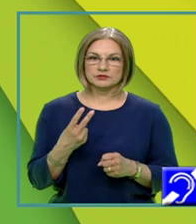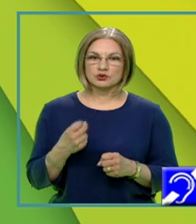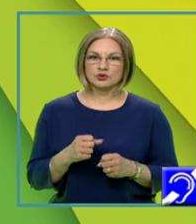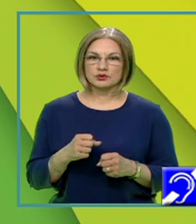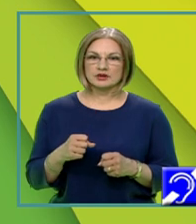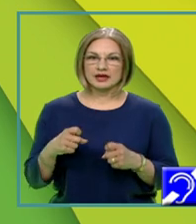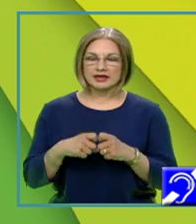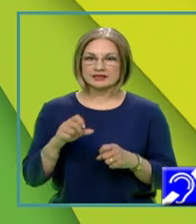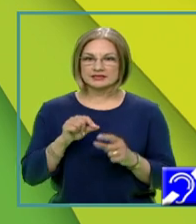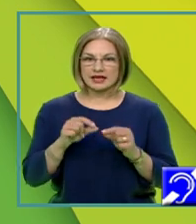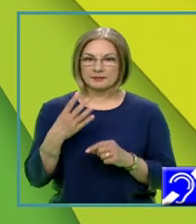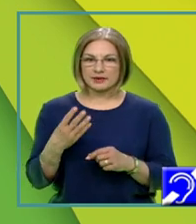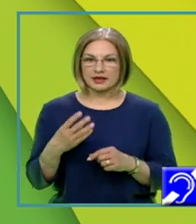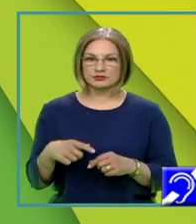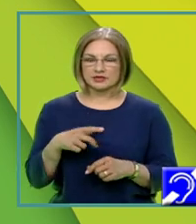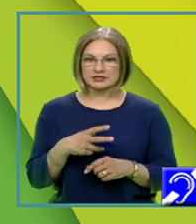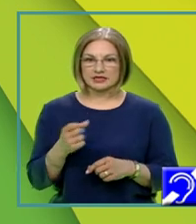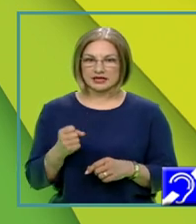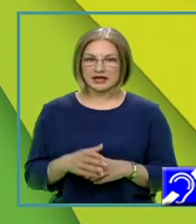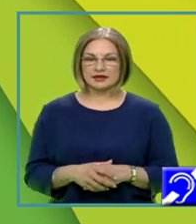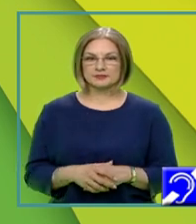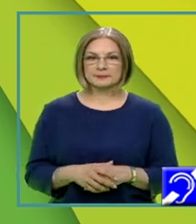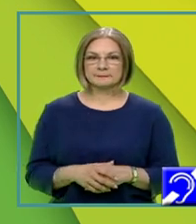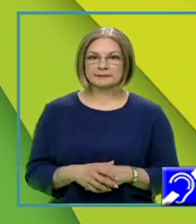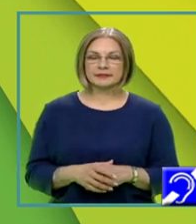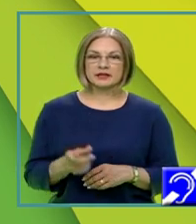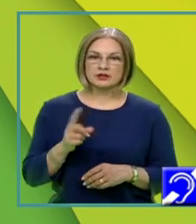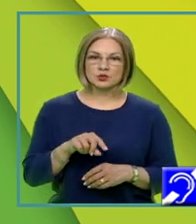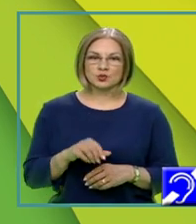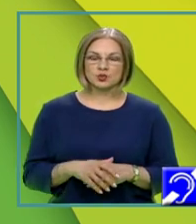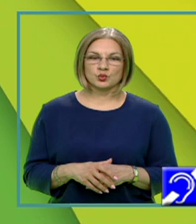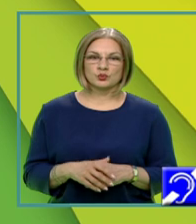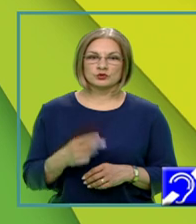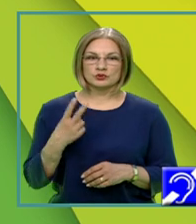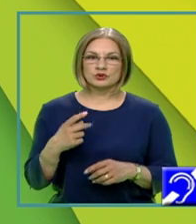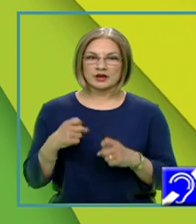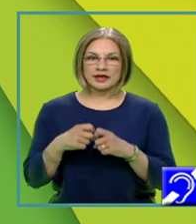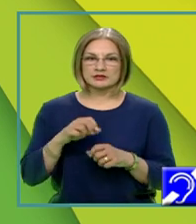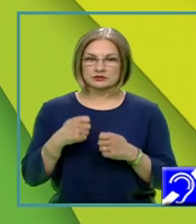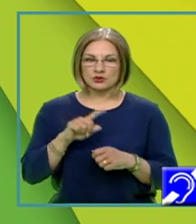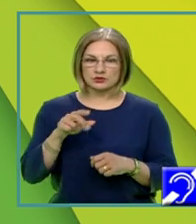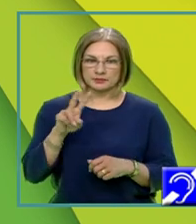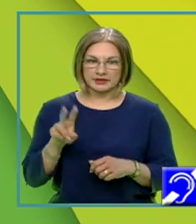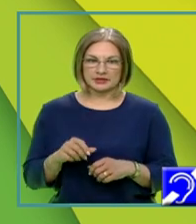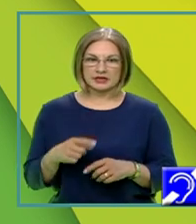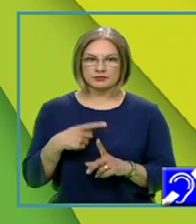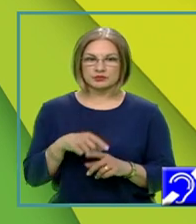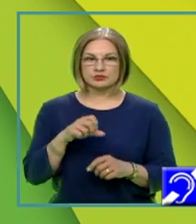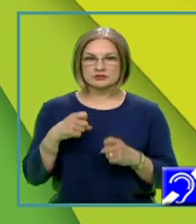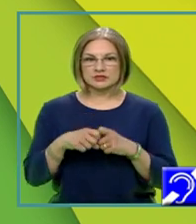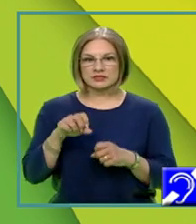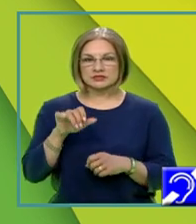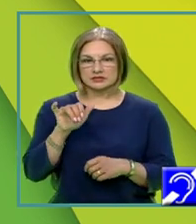este egal cu avem x pătrat în definiția legi de compoziție de cea vom avea 2 la x totul la pătrat plus x y